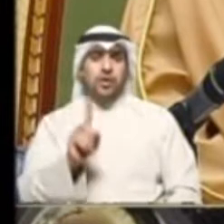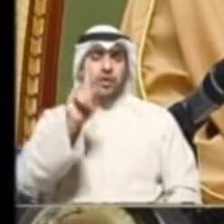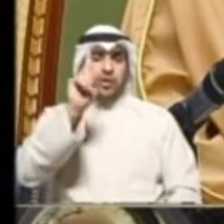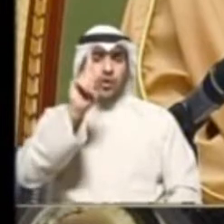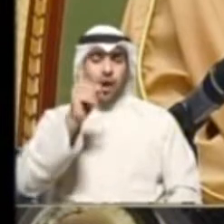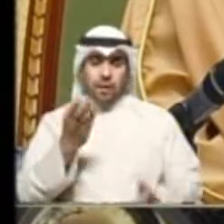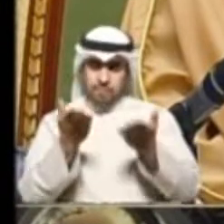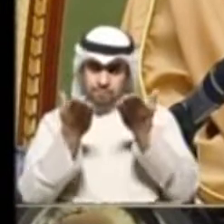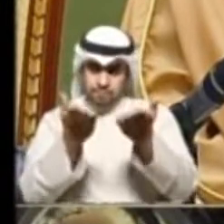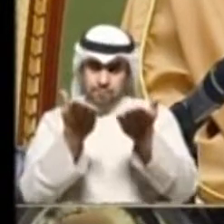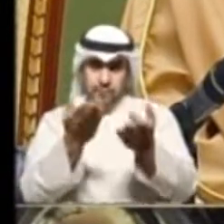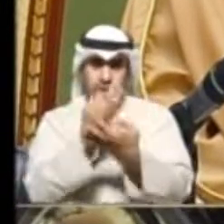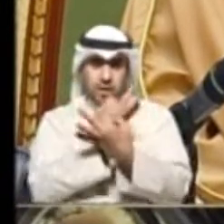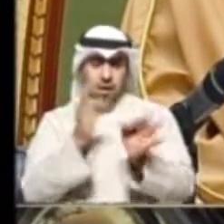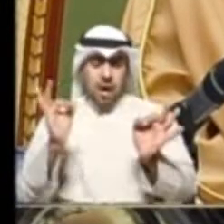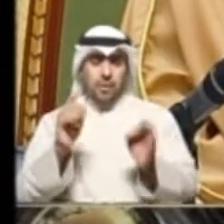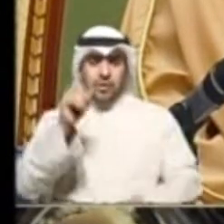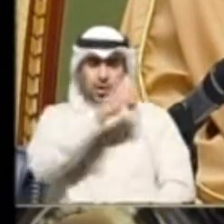لكم